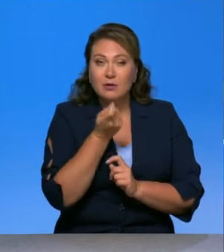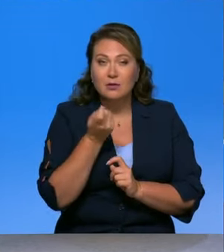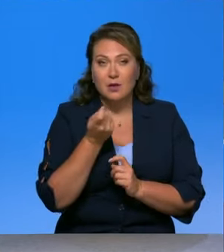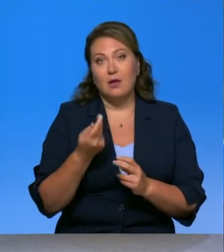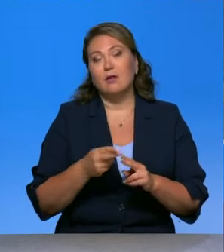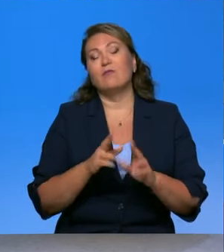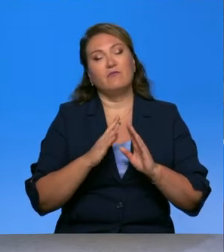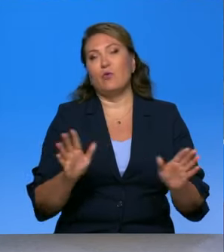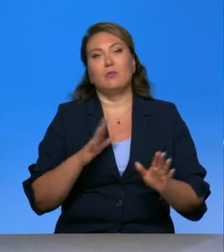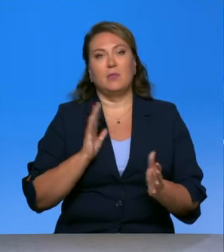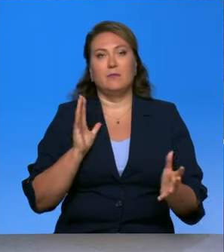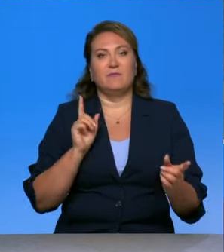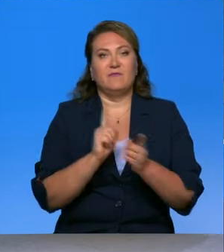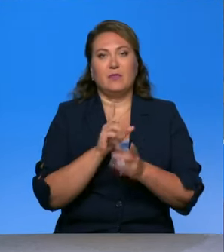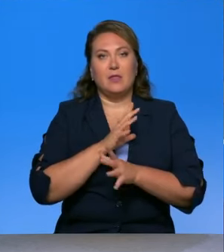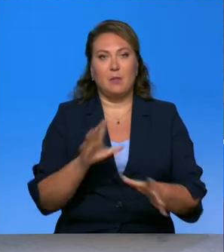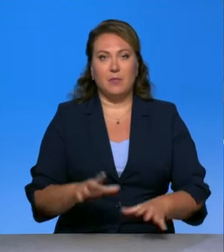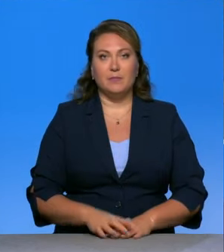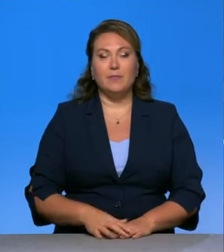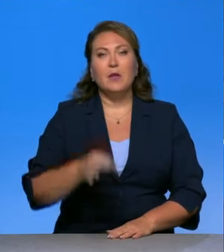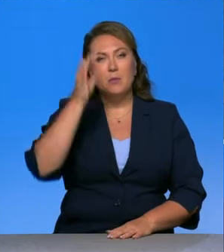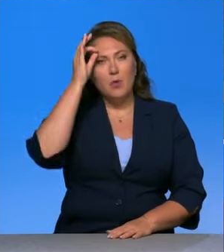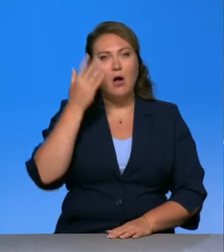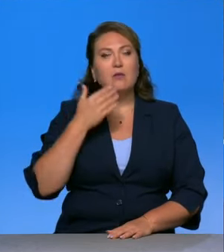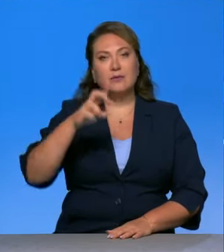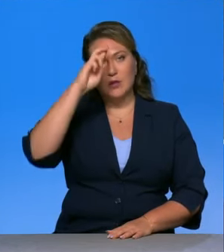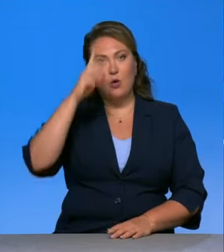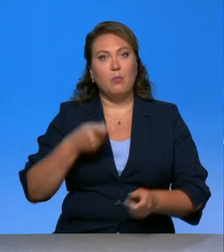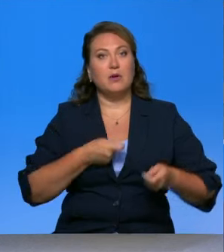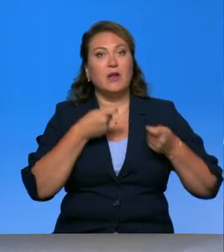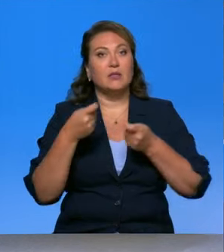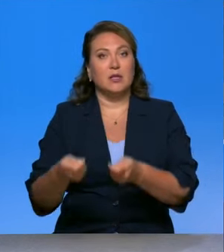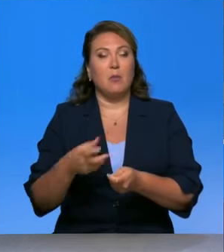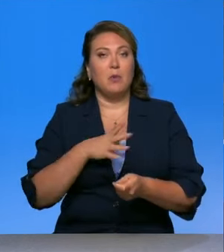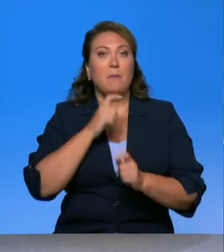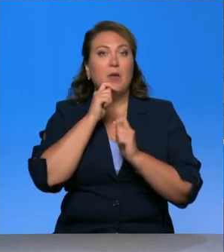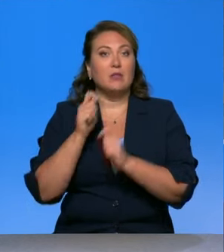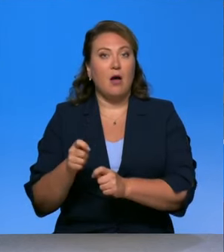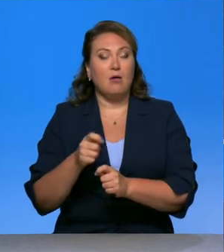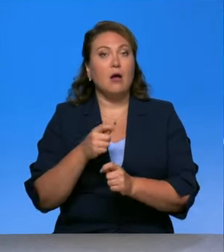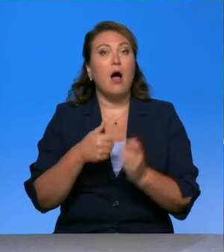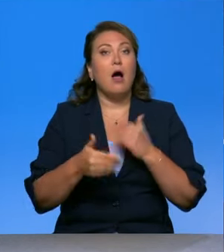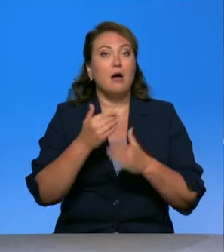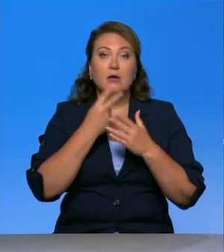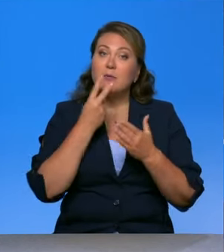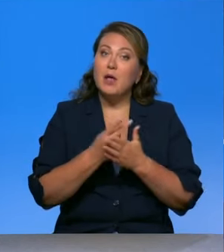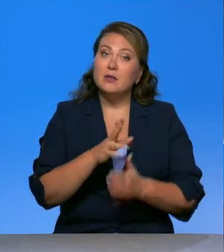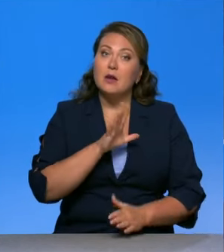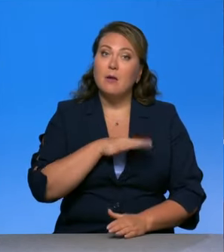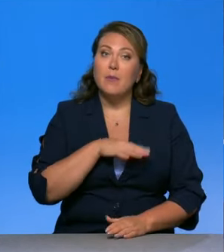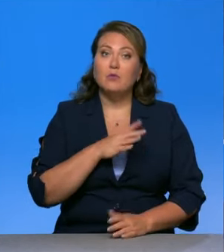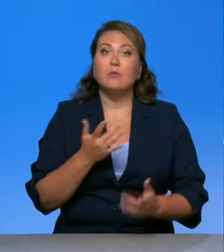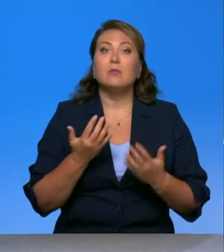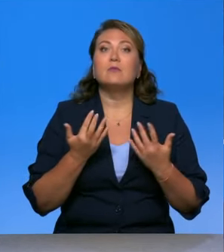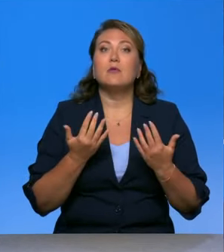когда приезжали к царю-государю, привозили подарки, и от этого смотрели сначала,